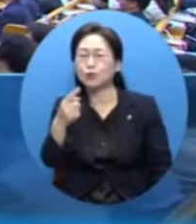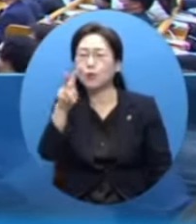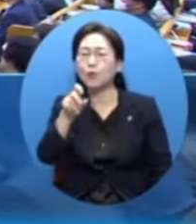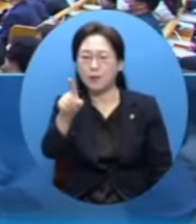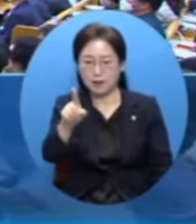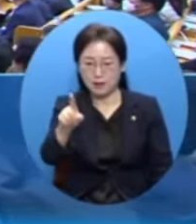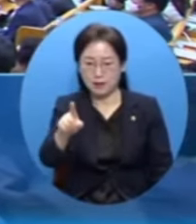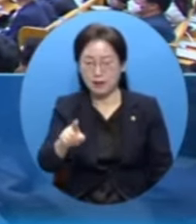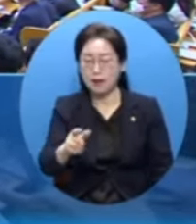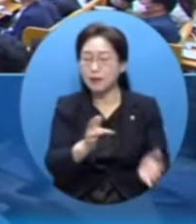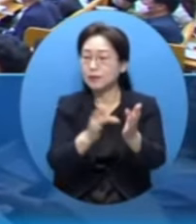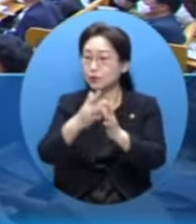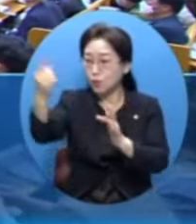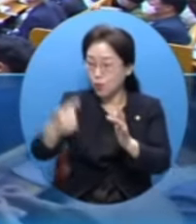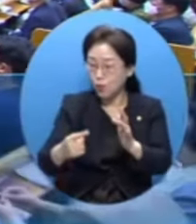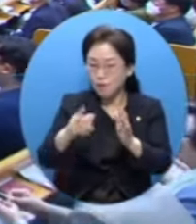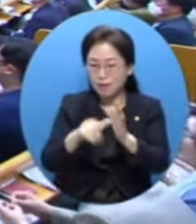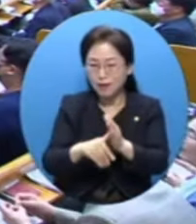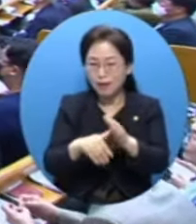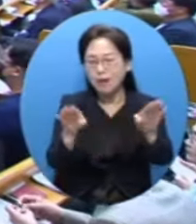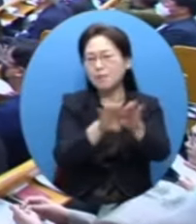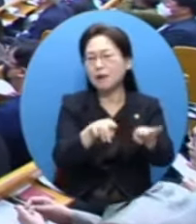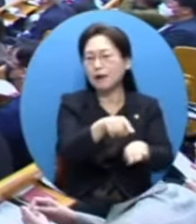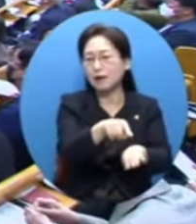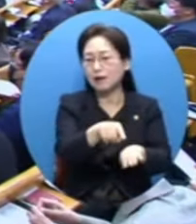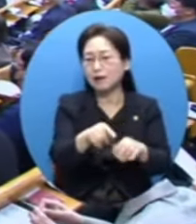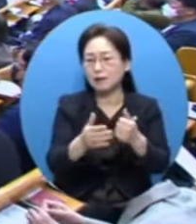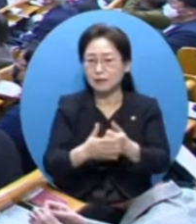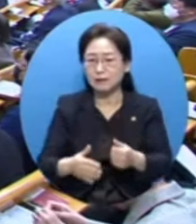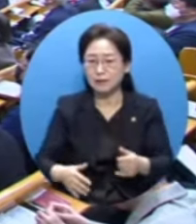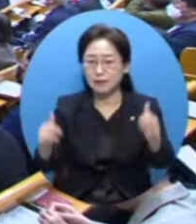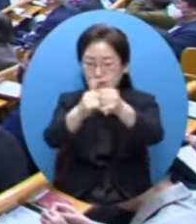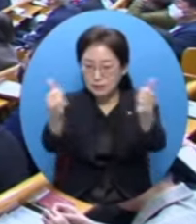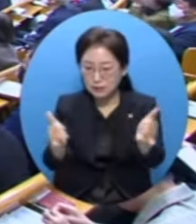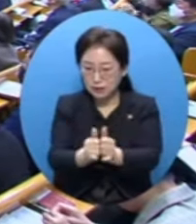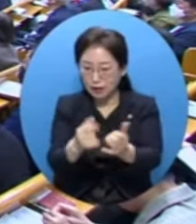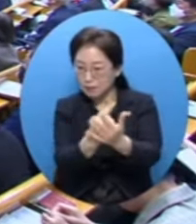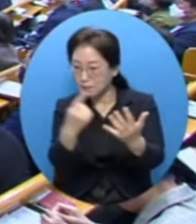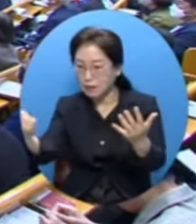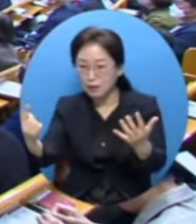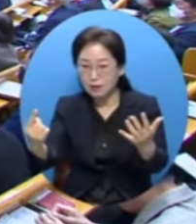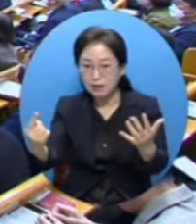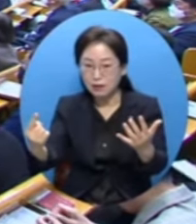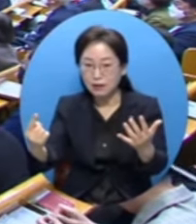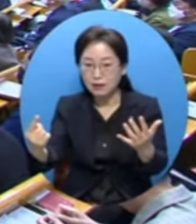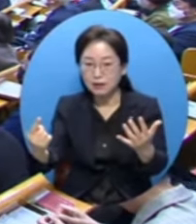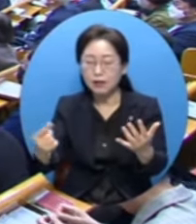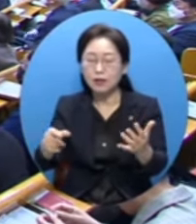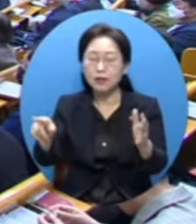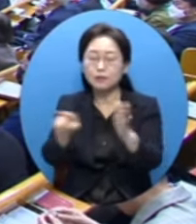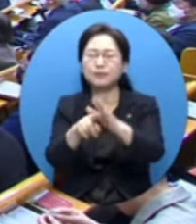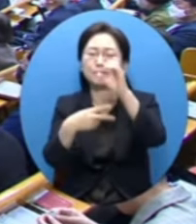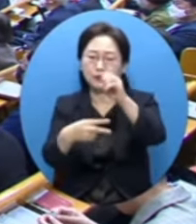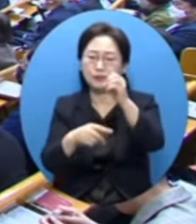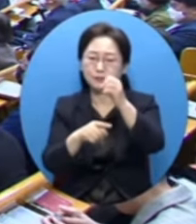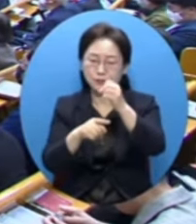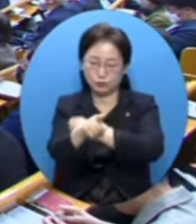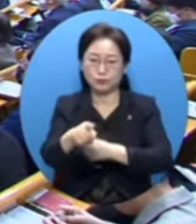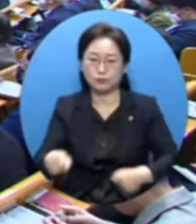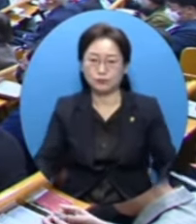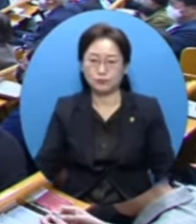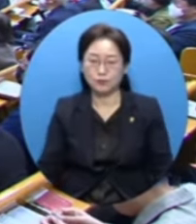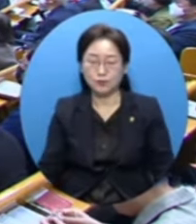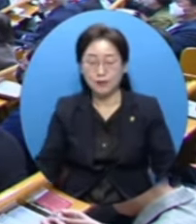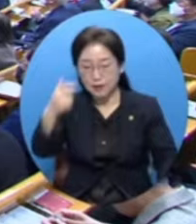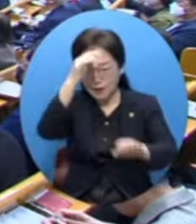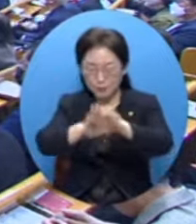아니한지라. 불신앙의 출발은 신앙 공동체에서 이탈하는 순간부터 출발하는 것입니다. 시작되는 것입니다. 예배를